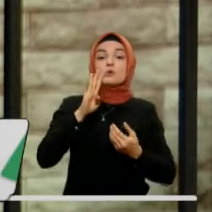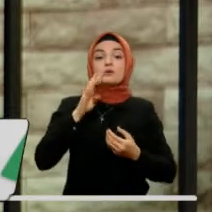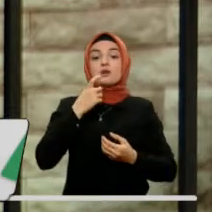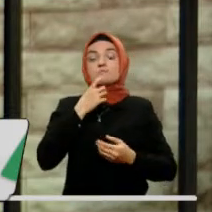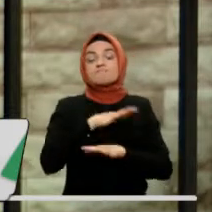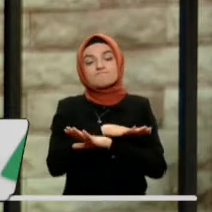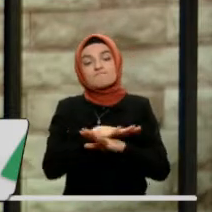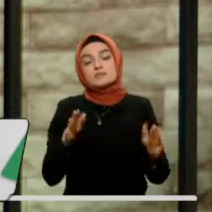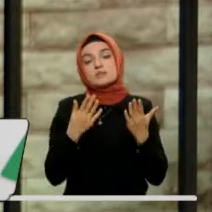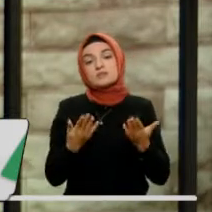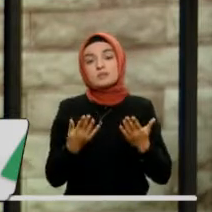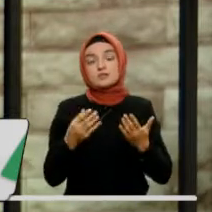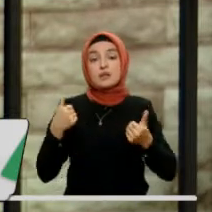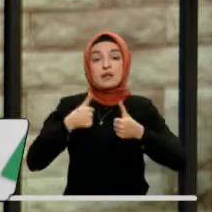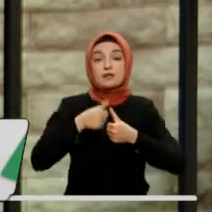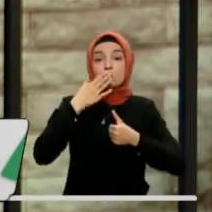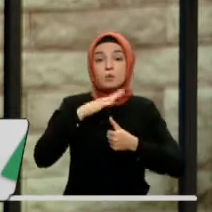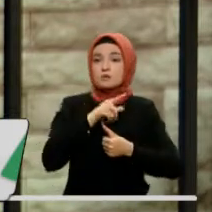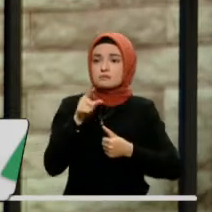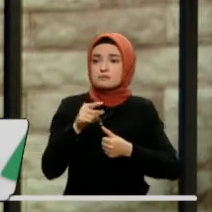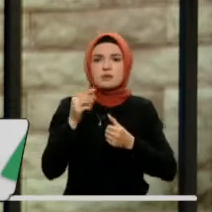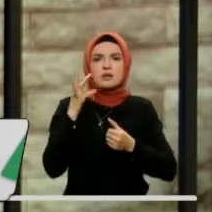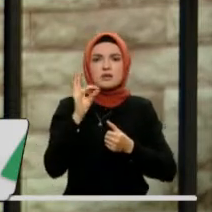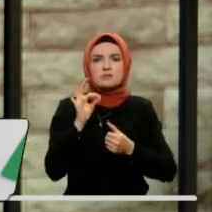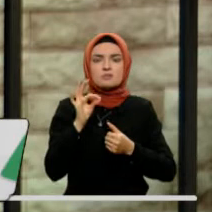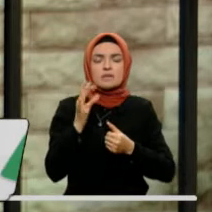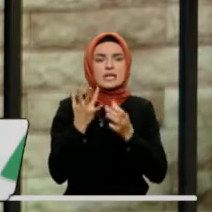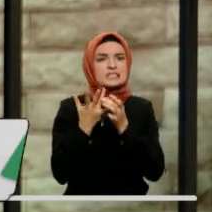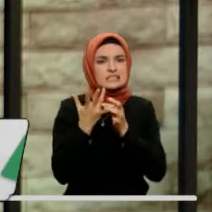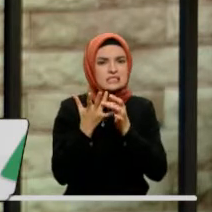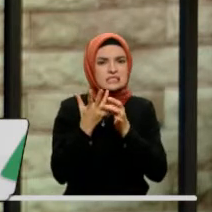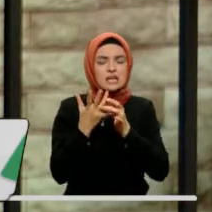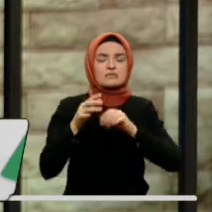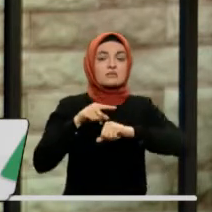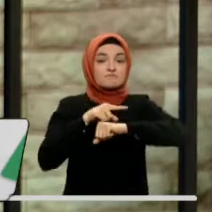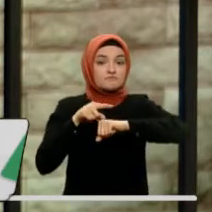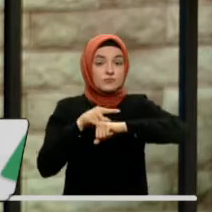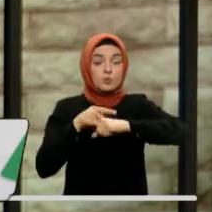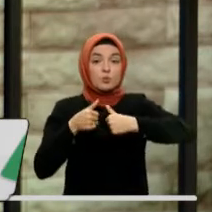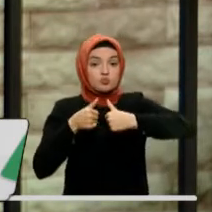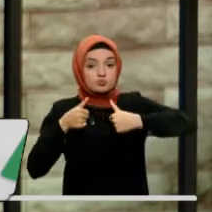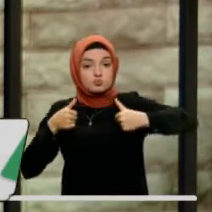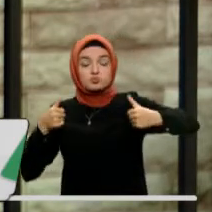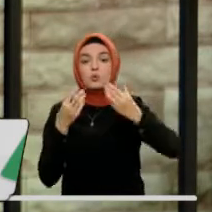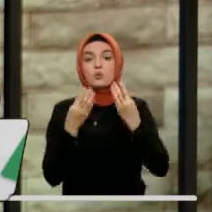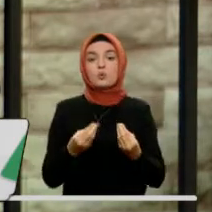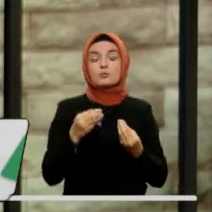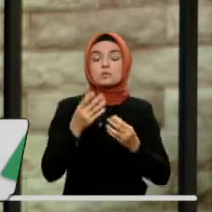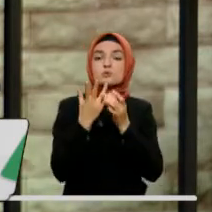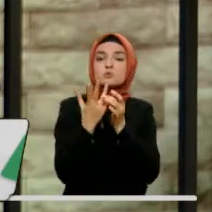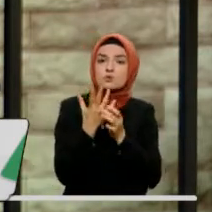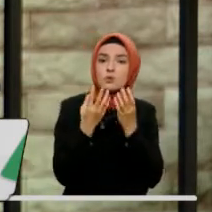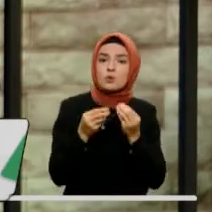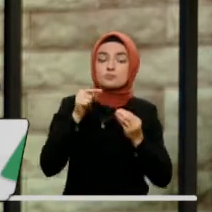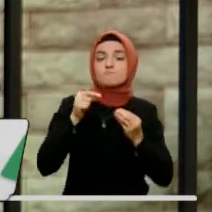şeyi. Evlilik yok ki burada. Ama siz kimsiniz? Evli. Nişanlılık sürecinin uzun olması bile, yüzük taktınız ya, o bile